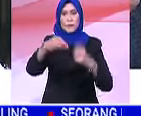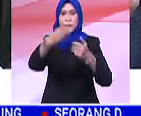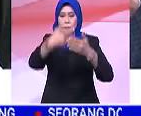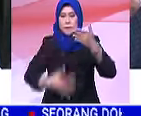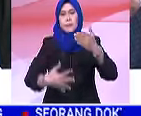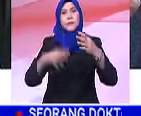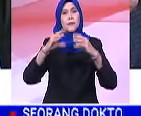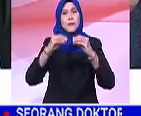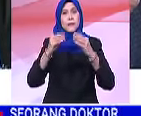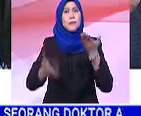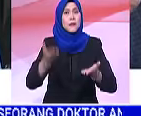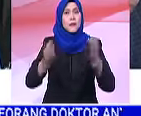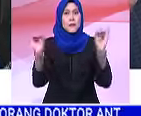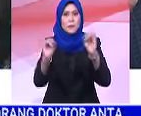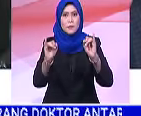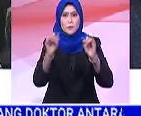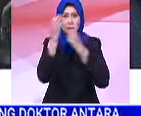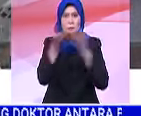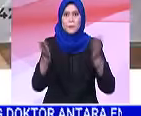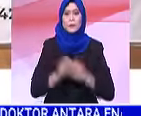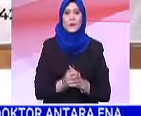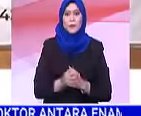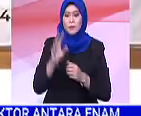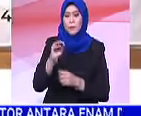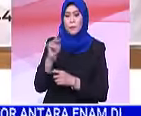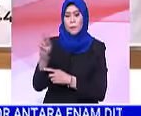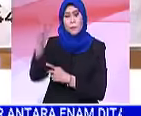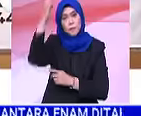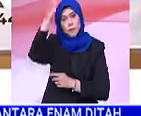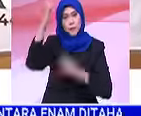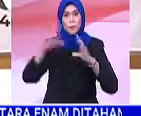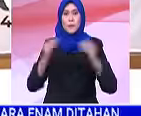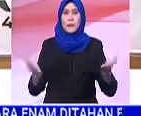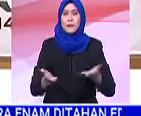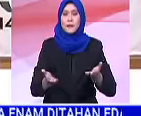saya percaya mungkin mandi lah. Jelasnya lagi, MKN Selangor juga bermesyuarat hari